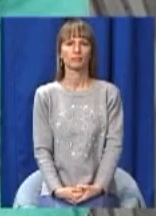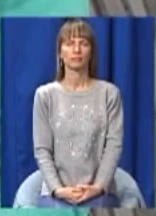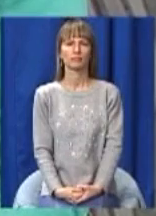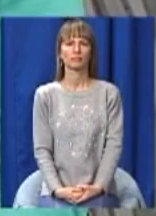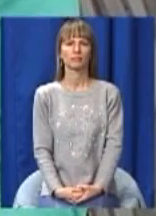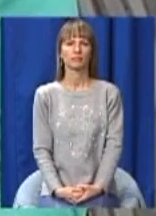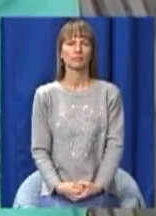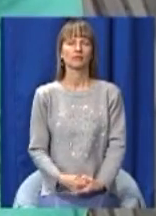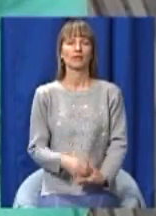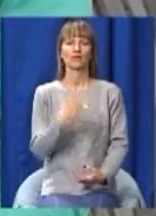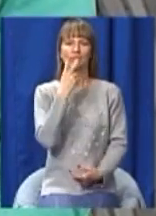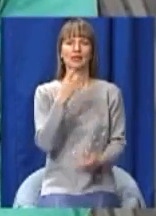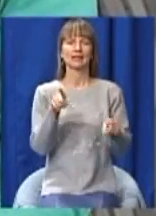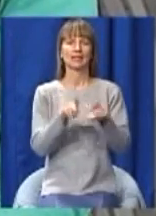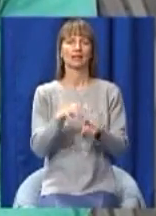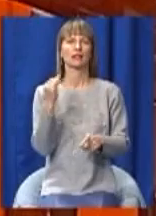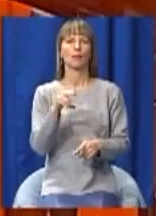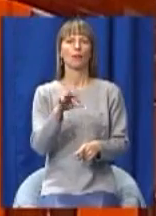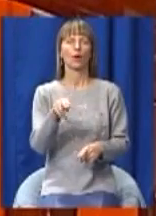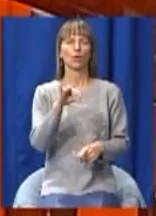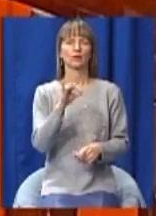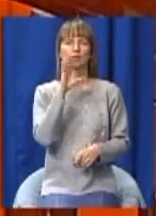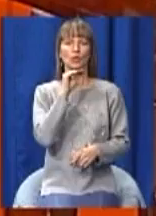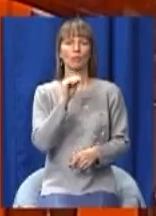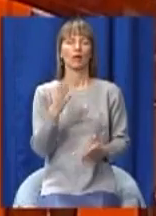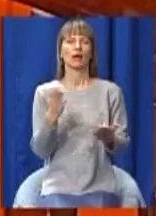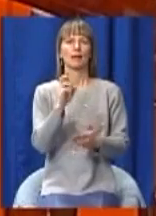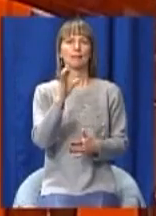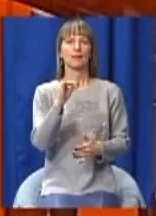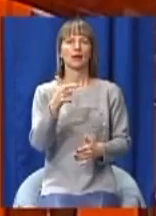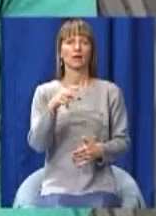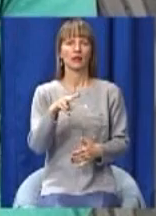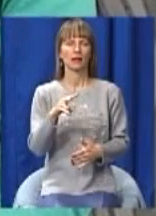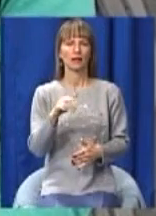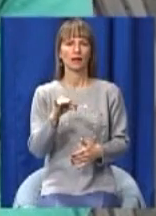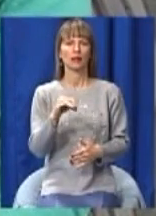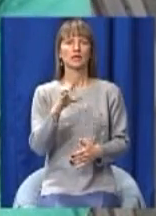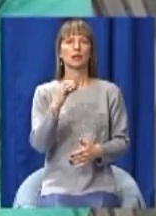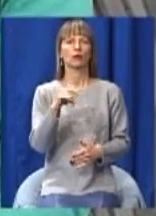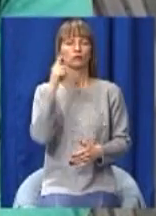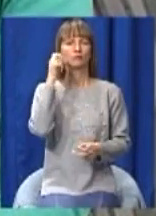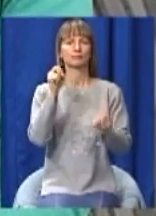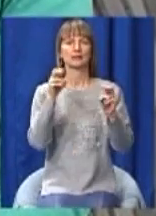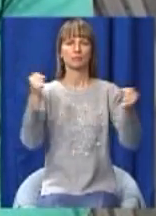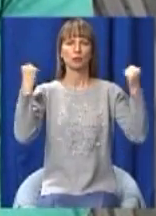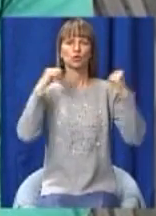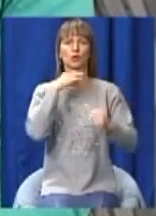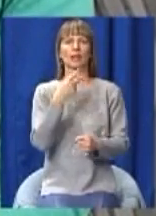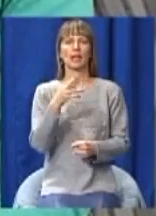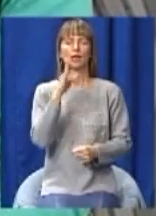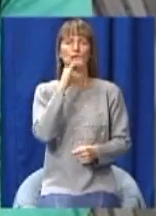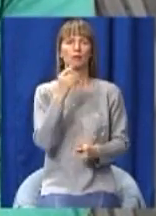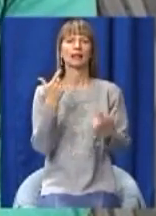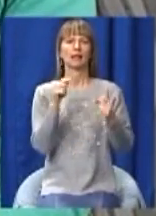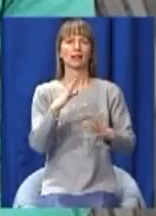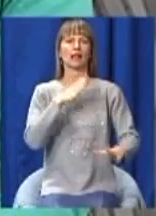но так большому таки тиками породы собак яко бигли так да думаешь sony от 6 такие специальные спортивные школы для собак до